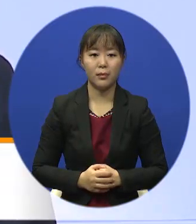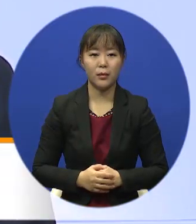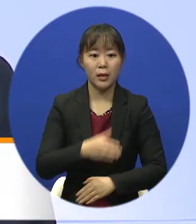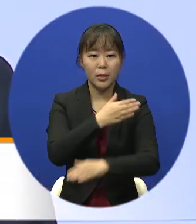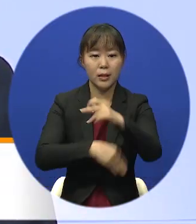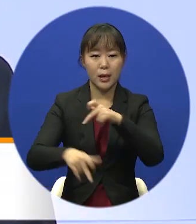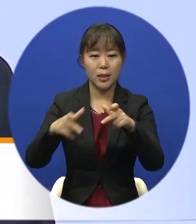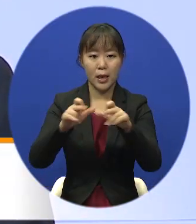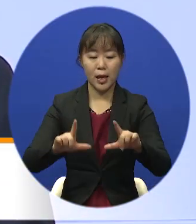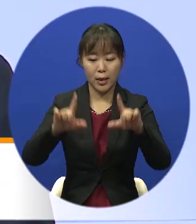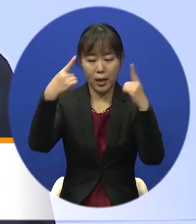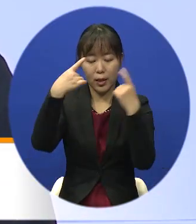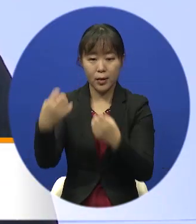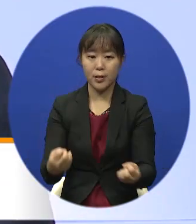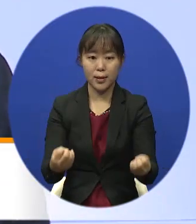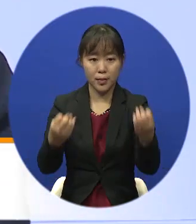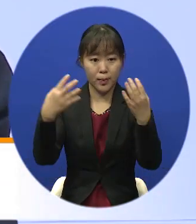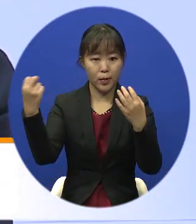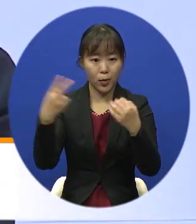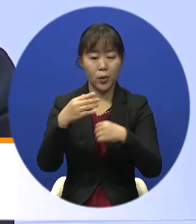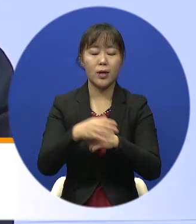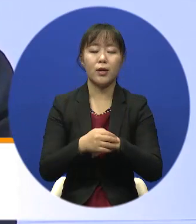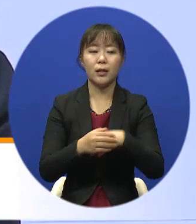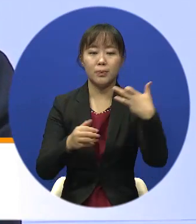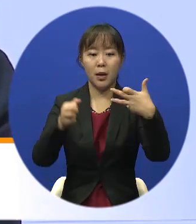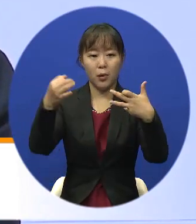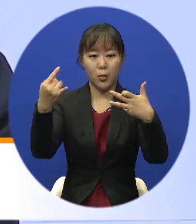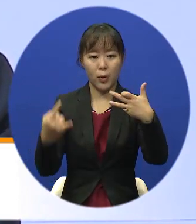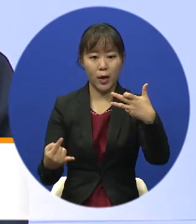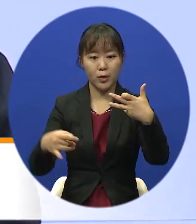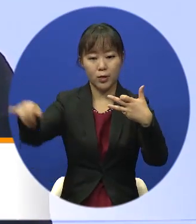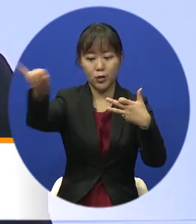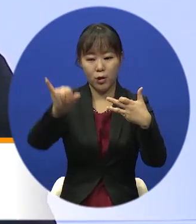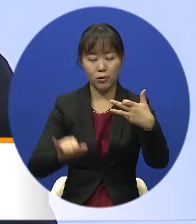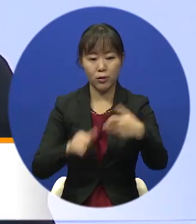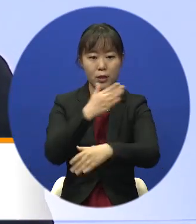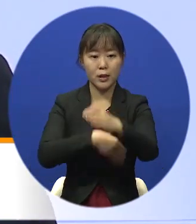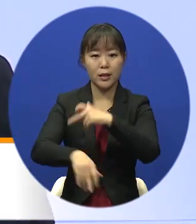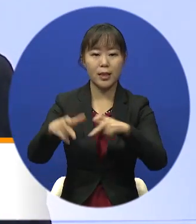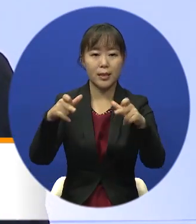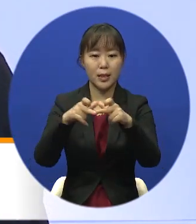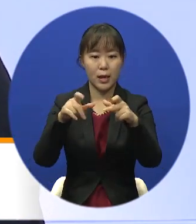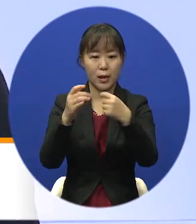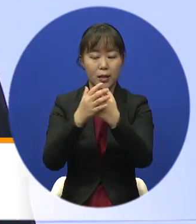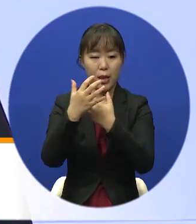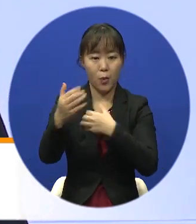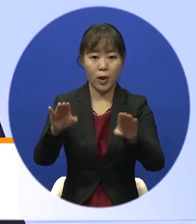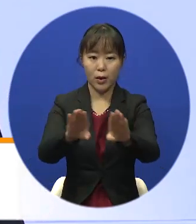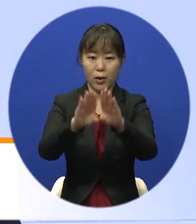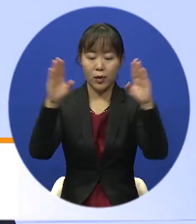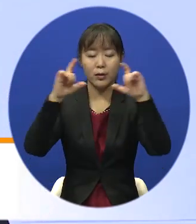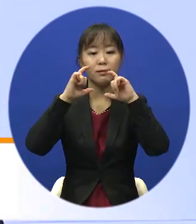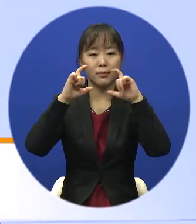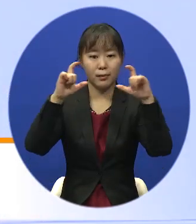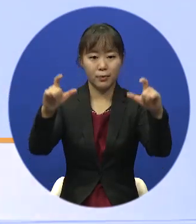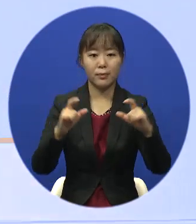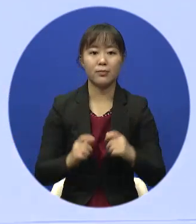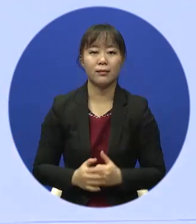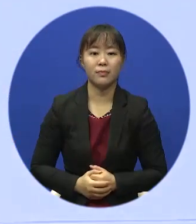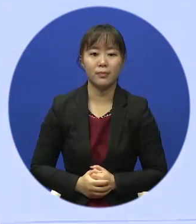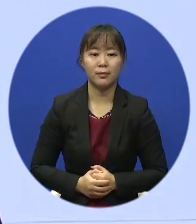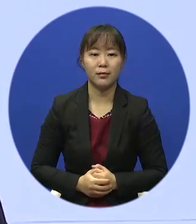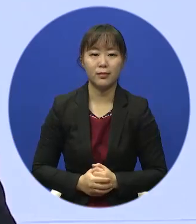지체장애인들 기념식 및 제18회 전국 지체장애인 대회를